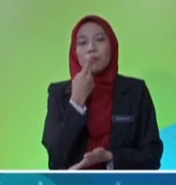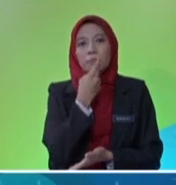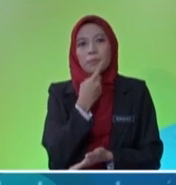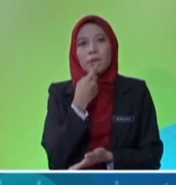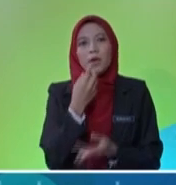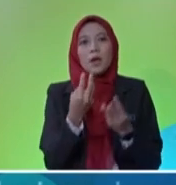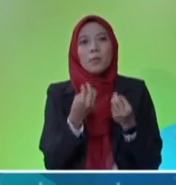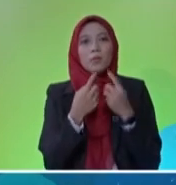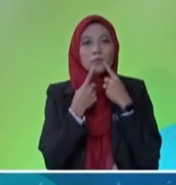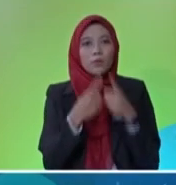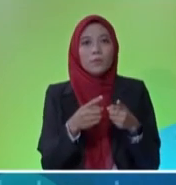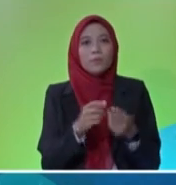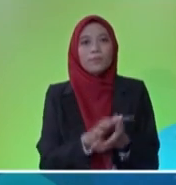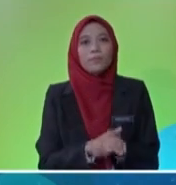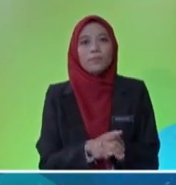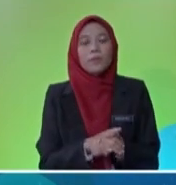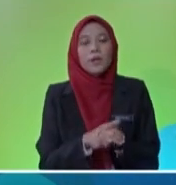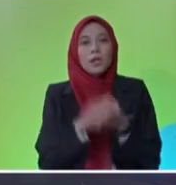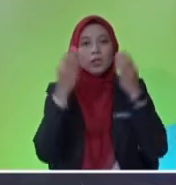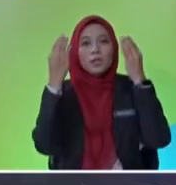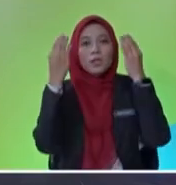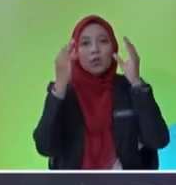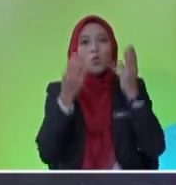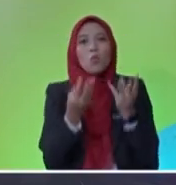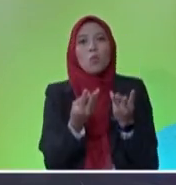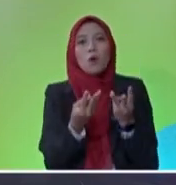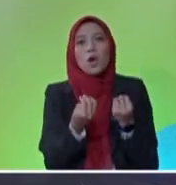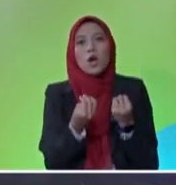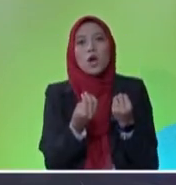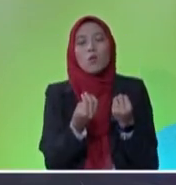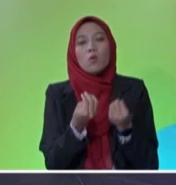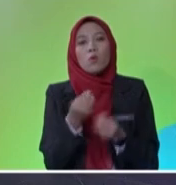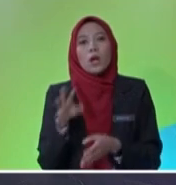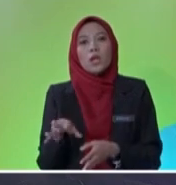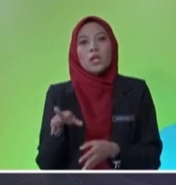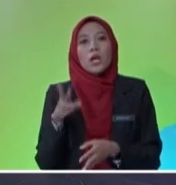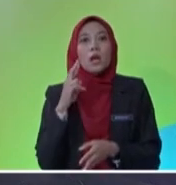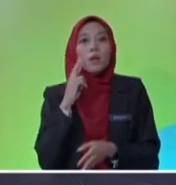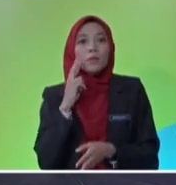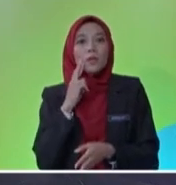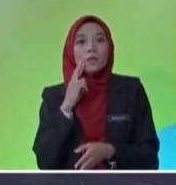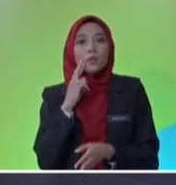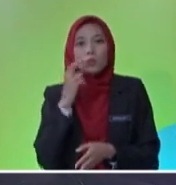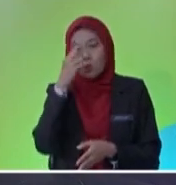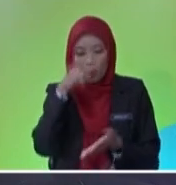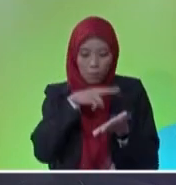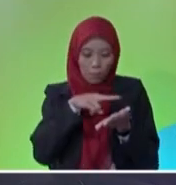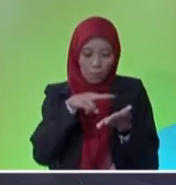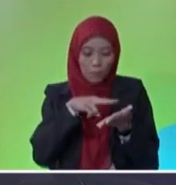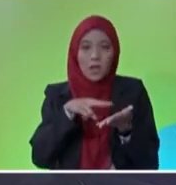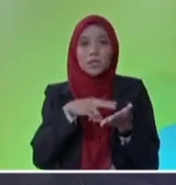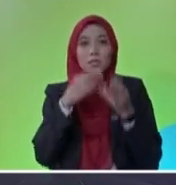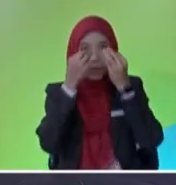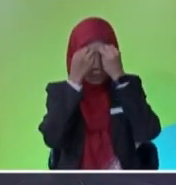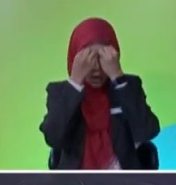boleh tak kalau cego minta adik Rabiatul untuk membacakan maklumat yang telah